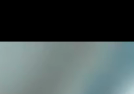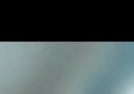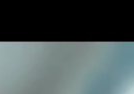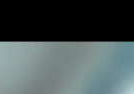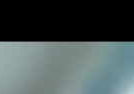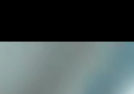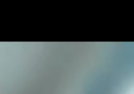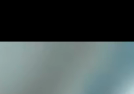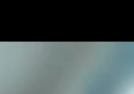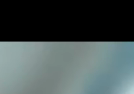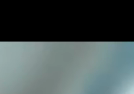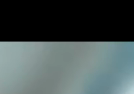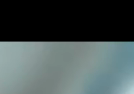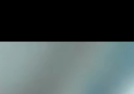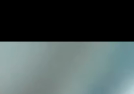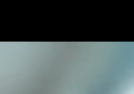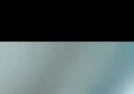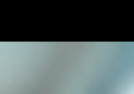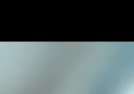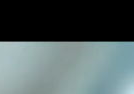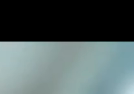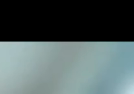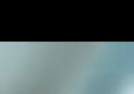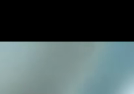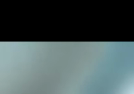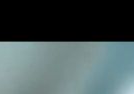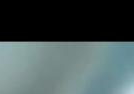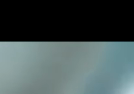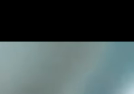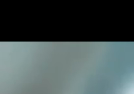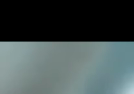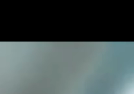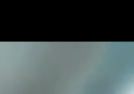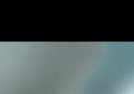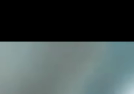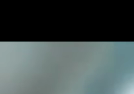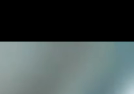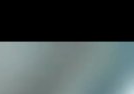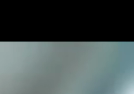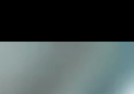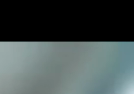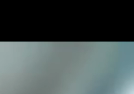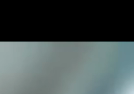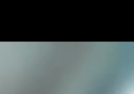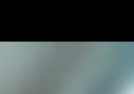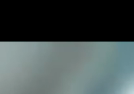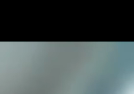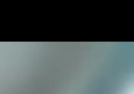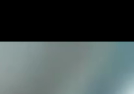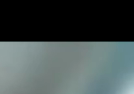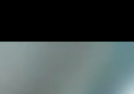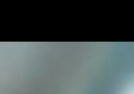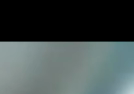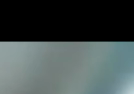kan vi eventuelt komme tilbake til det på et senere tidspunkt. Vi kan jo sende noe til deg, Tone, så kan du sikkert videre sende det som vi skal ta med oss hjem. Det